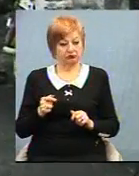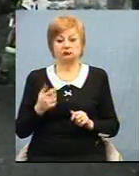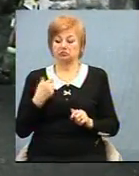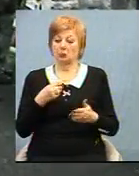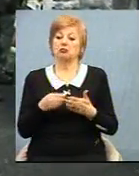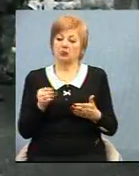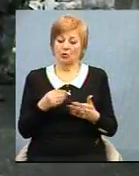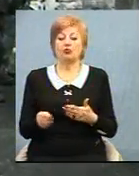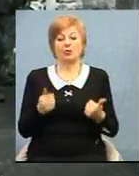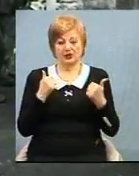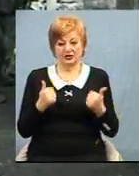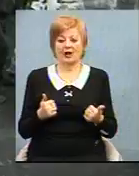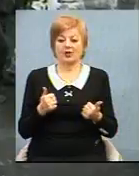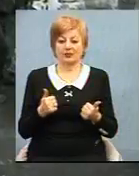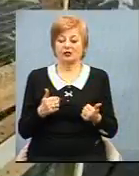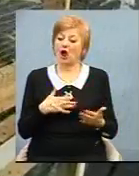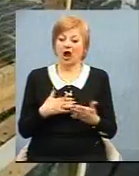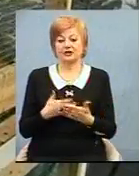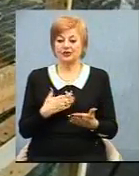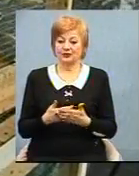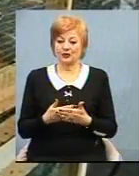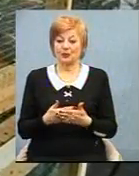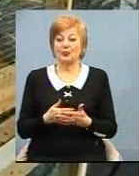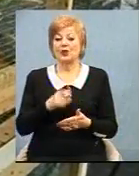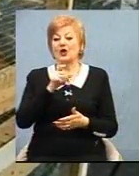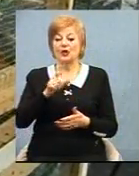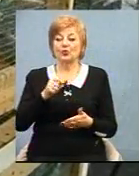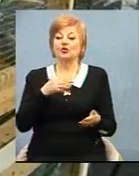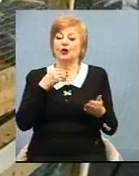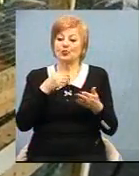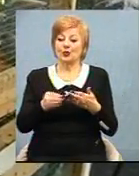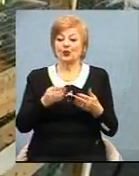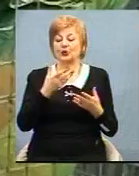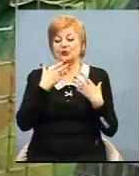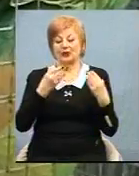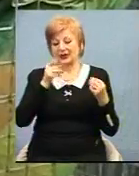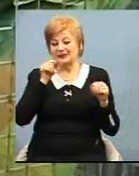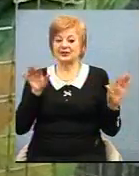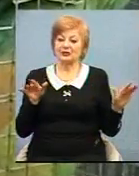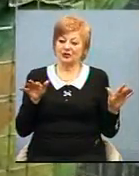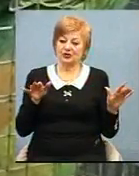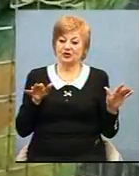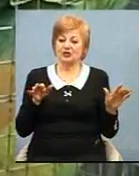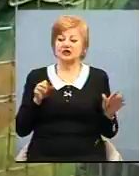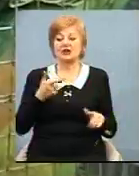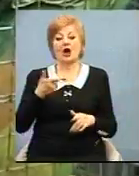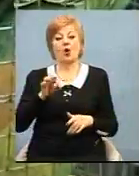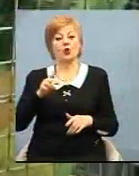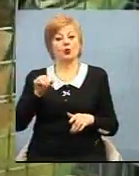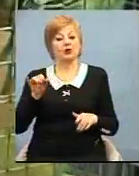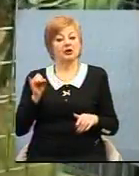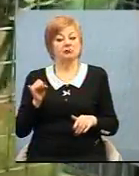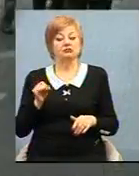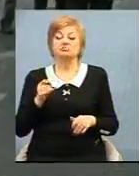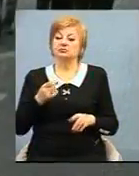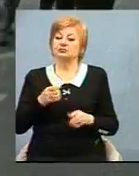беруть тут доволі таки активно. Містяни переважно купують декоративних птахів чи папуг. Голуби користуються популярністю